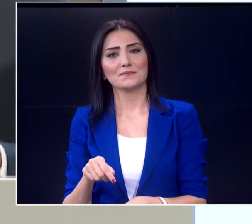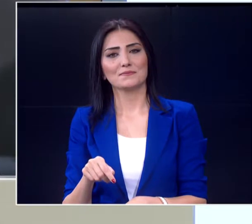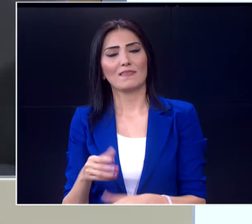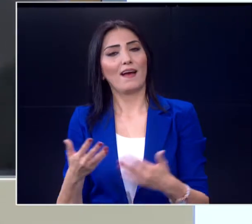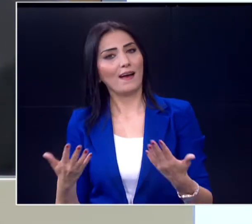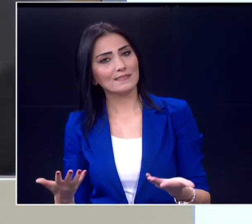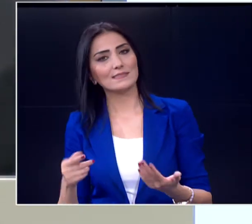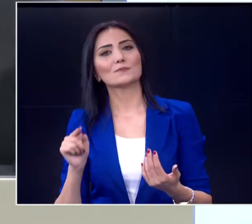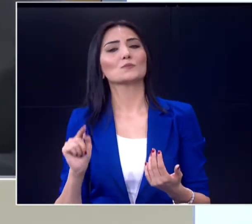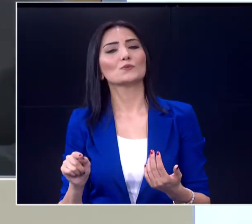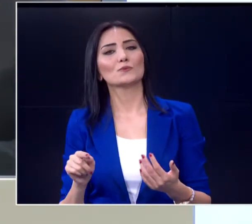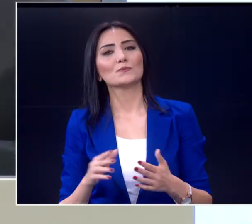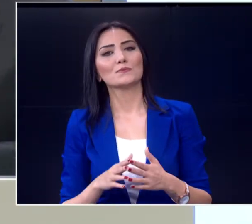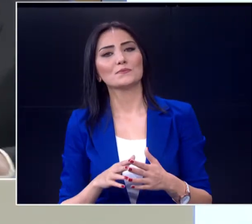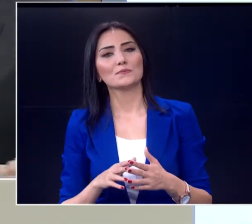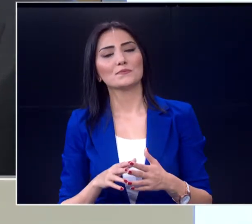Artık bu